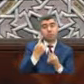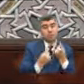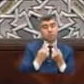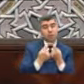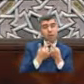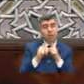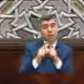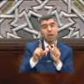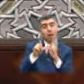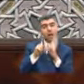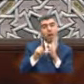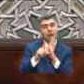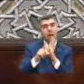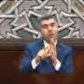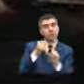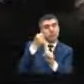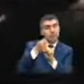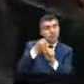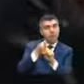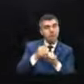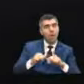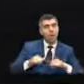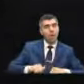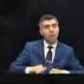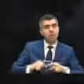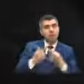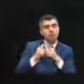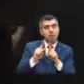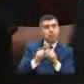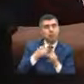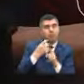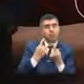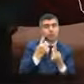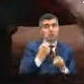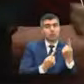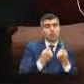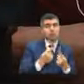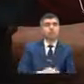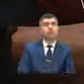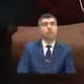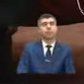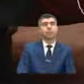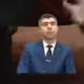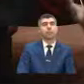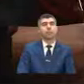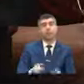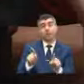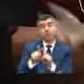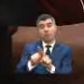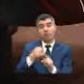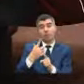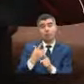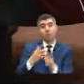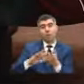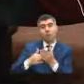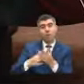القانوني. دارت الوزارة إجراءات يعني عديدة خلال السنوات الأخيرة، منها المجموعات ذات النفع الاقتصادي، النظام